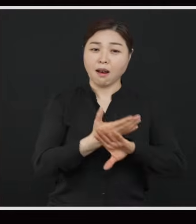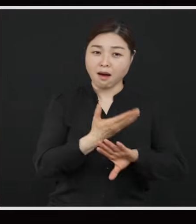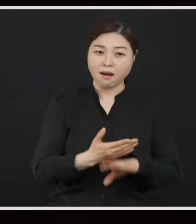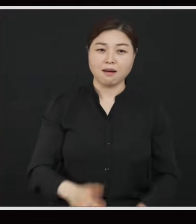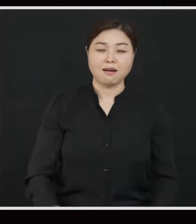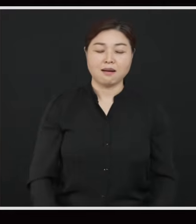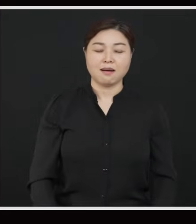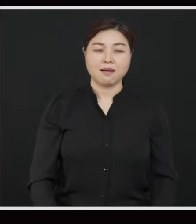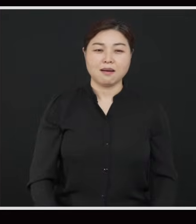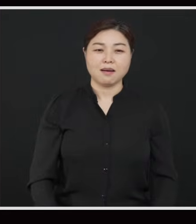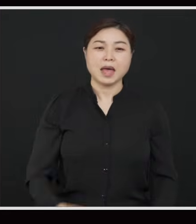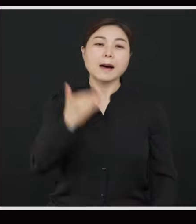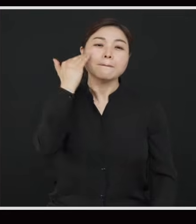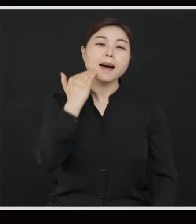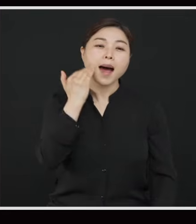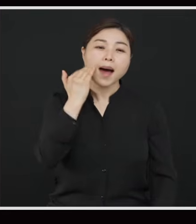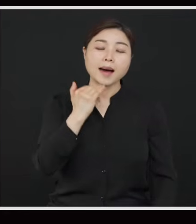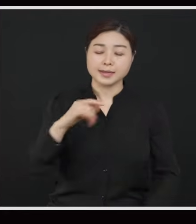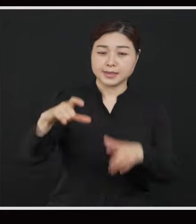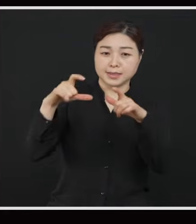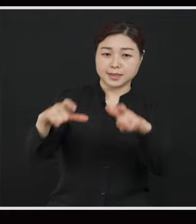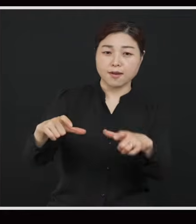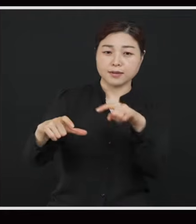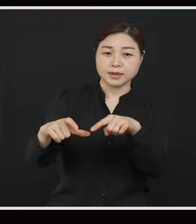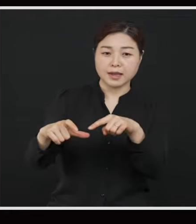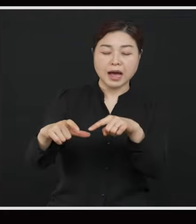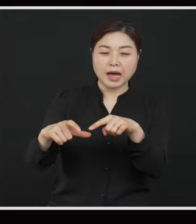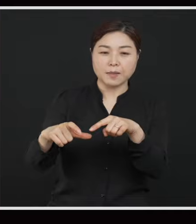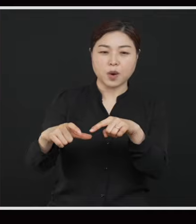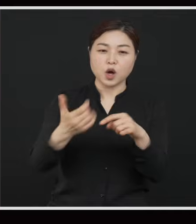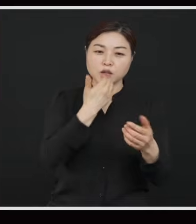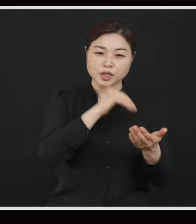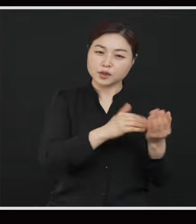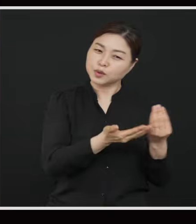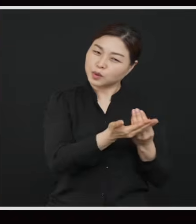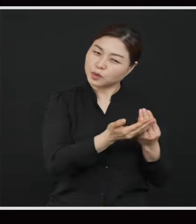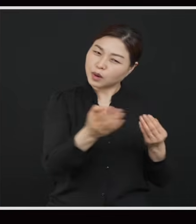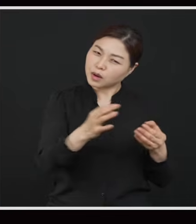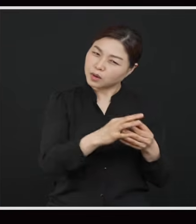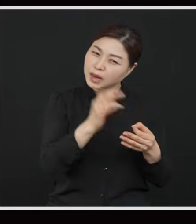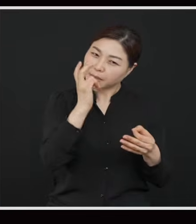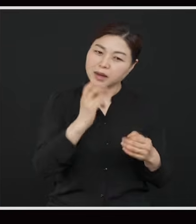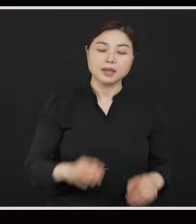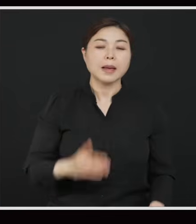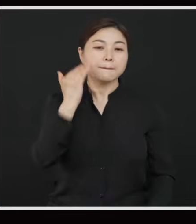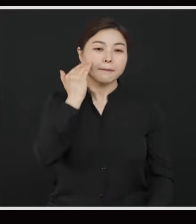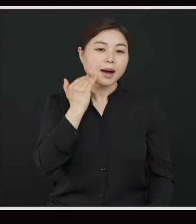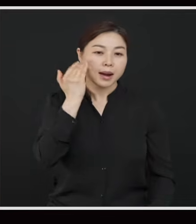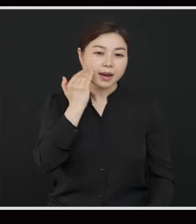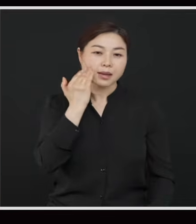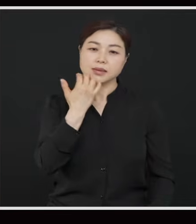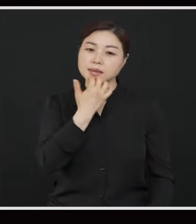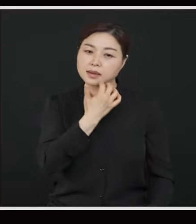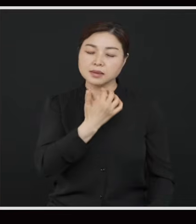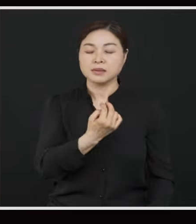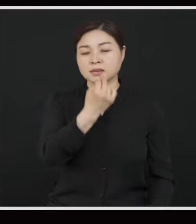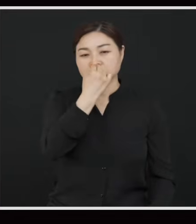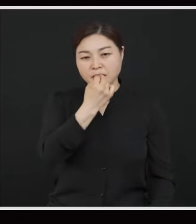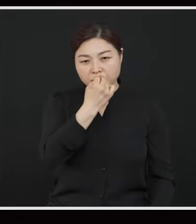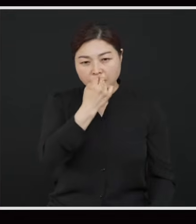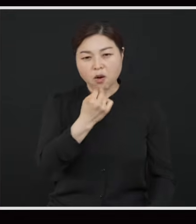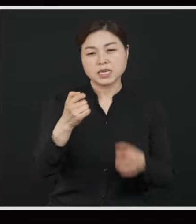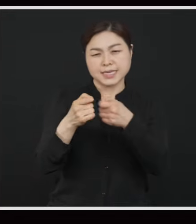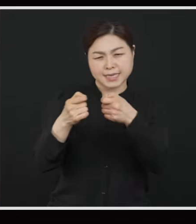여기 파란색으로 나타나는 지역들이, 글쎄 제주도는 그거에 해당하려나요? 파란색으로 나타나는 지역이 기대 수명이